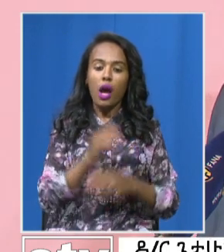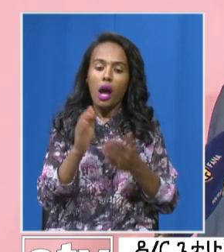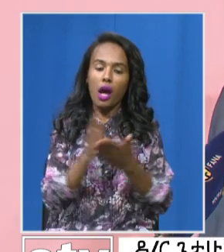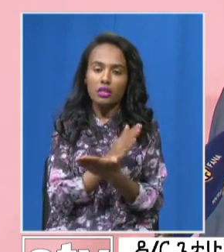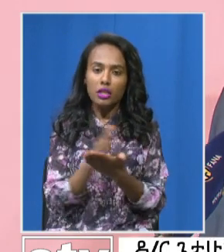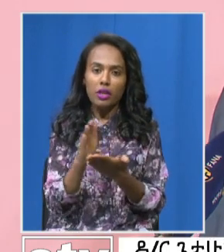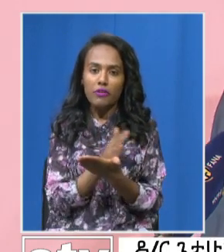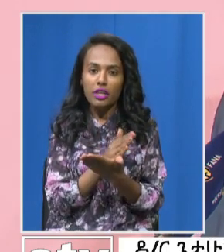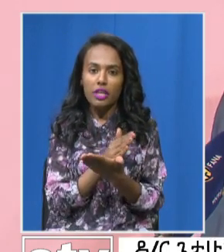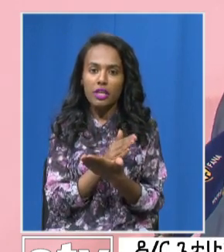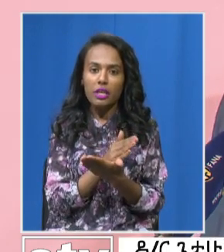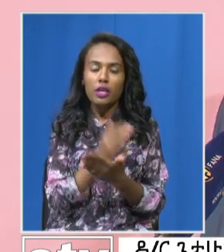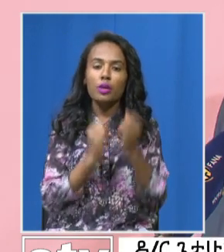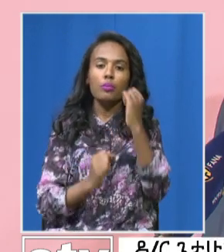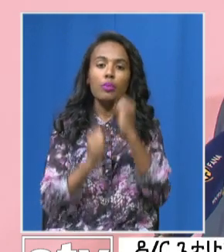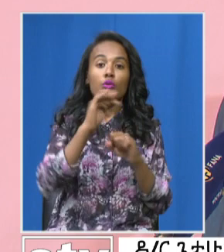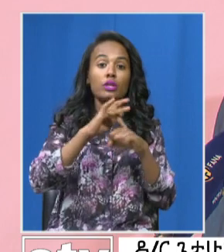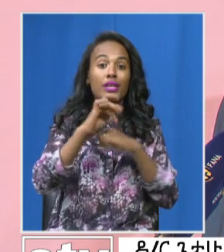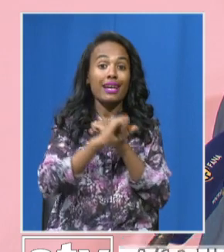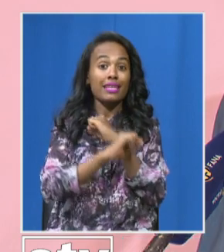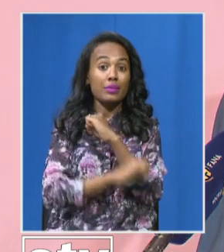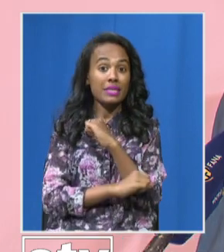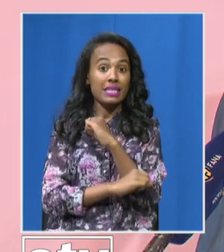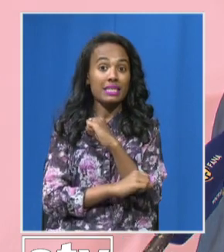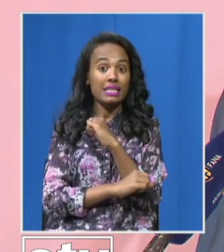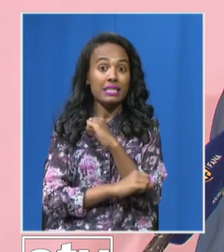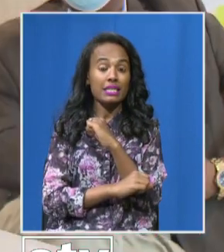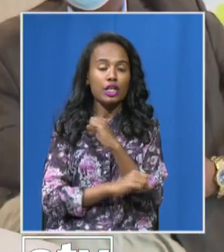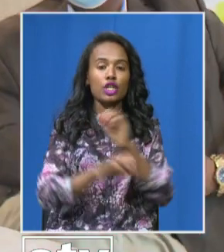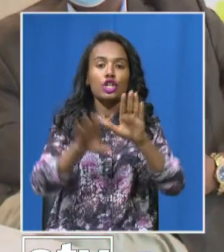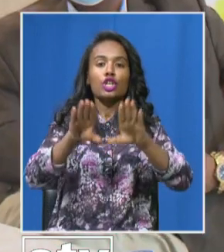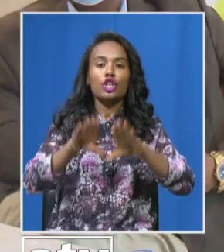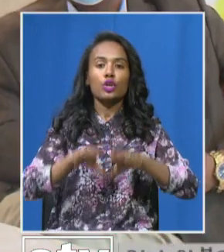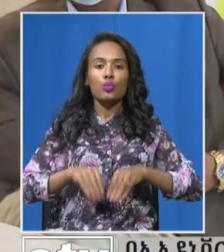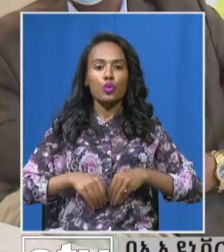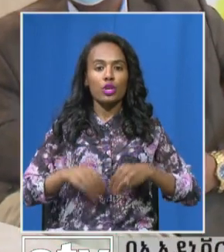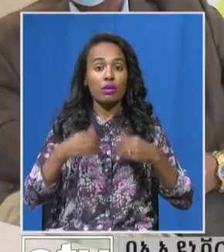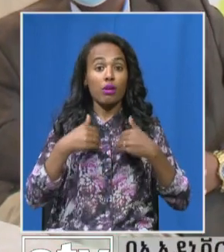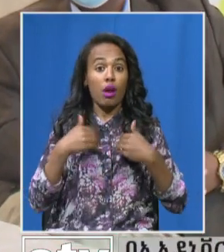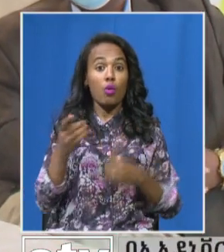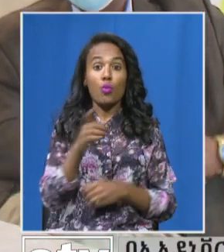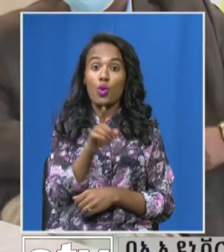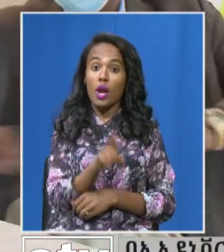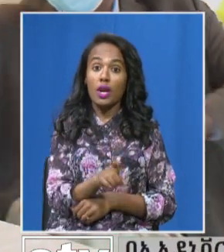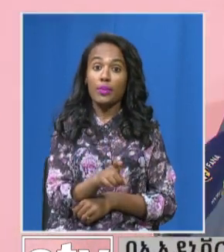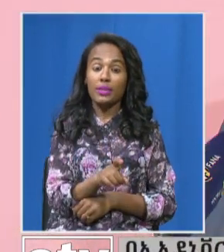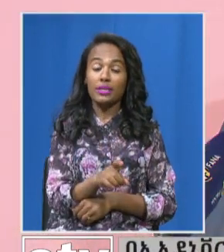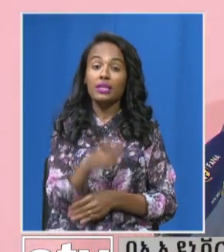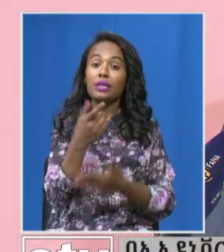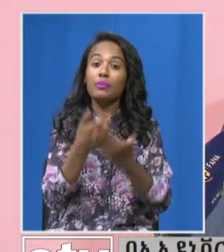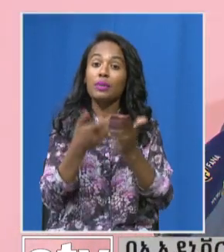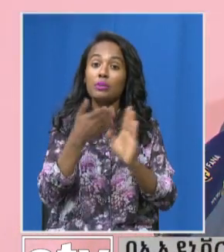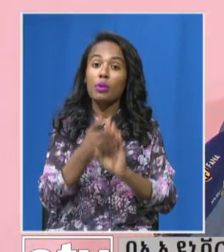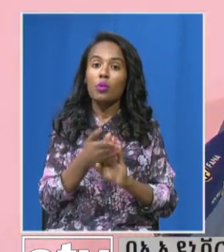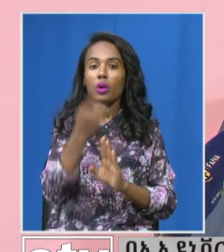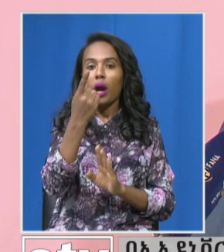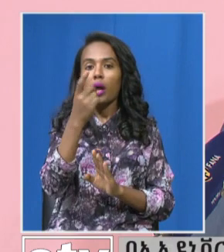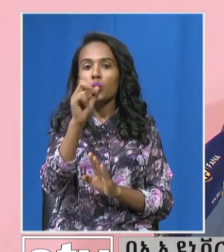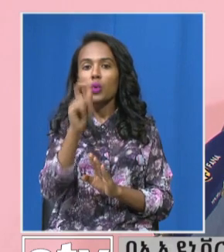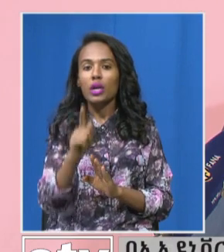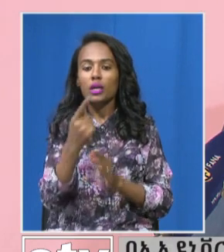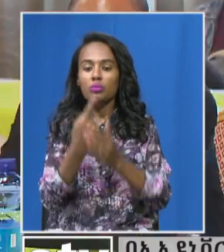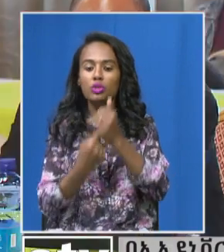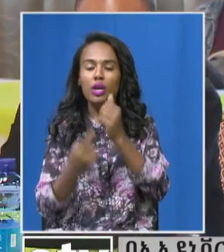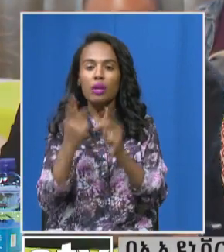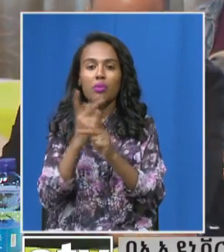አሳታፊ በውድድር ላይ የተመሰረተና ቅቡልነት ያለው መሆን አለበት። በዚህ በኩል ከአንድ ወገን ብቻ